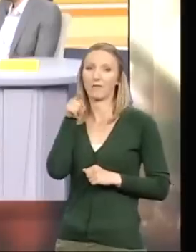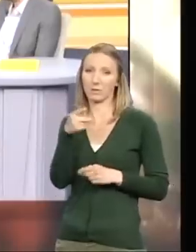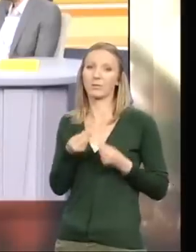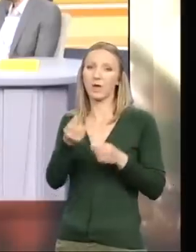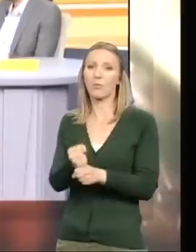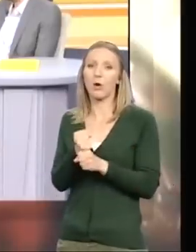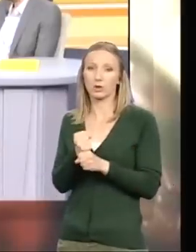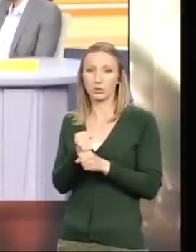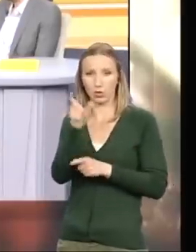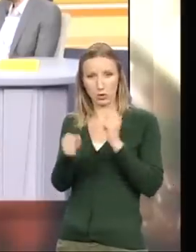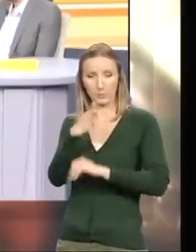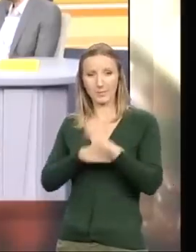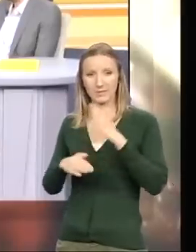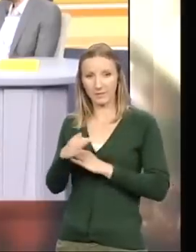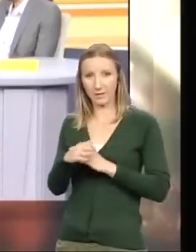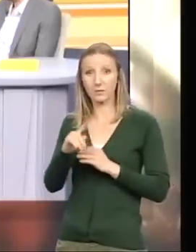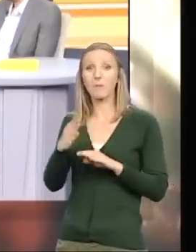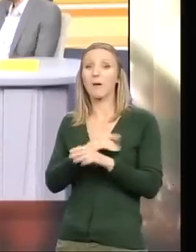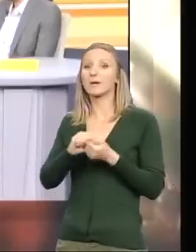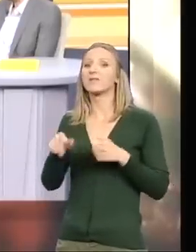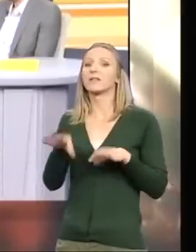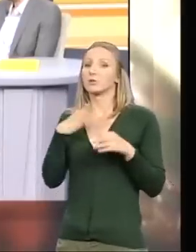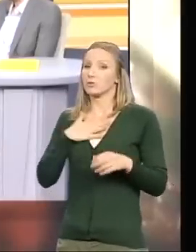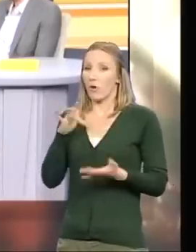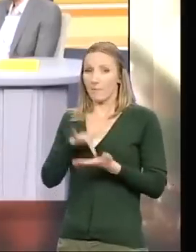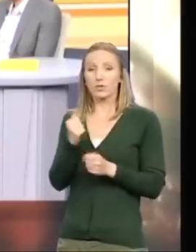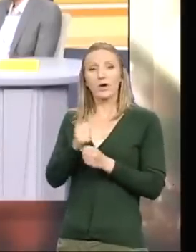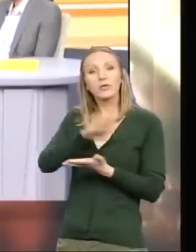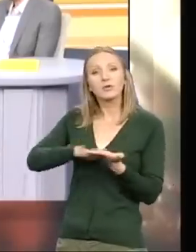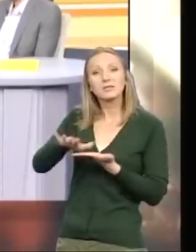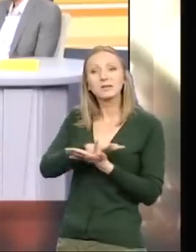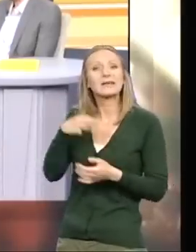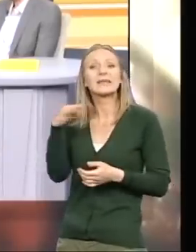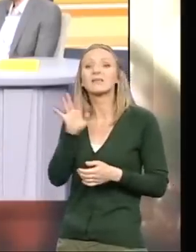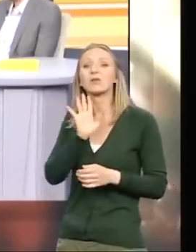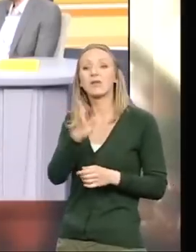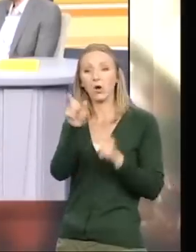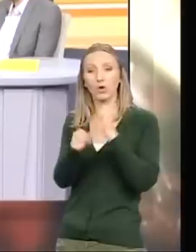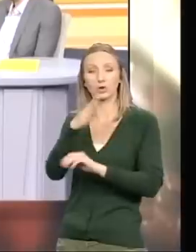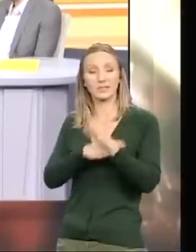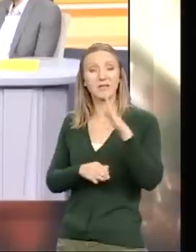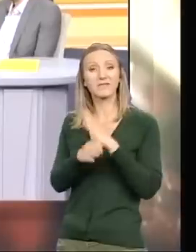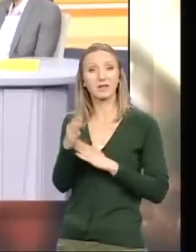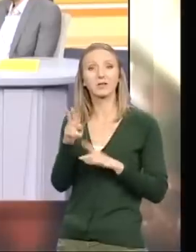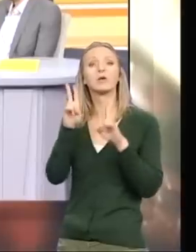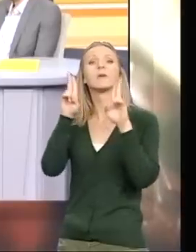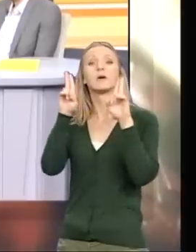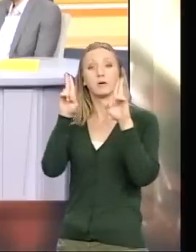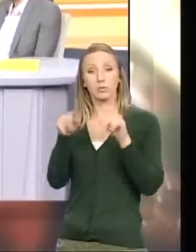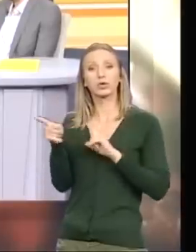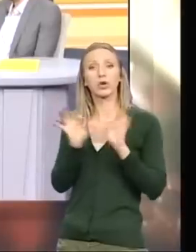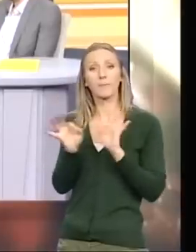podršku, pre svega da nađu svoje mesto u radnoj sredini, jer jedino tako osoba sa invaliditetom može da